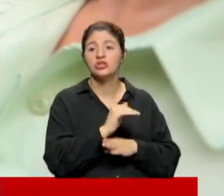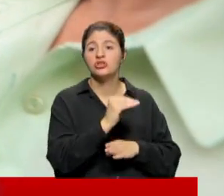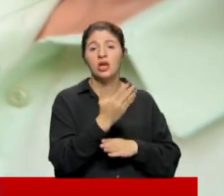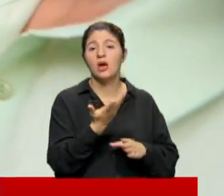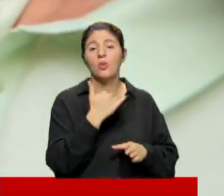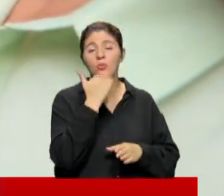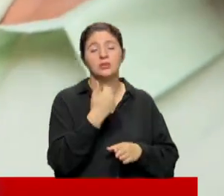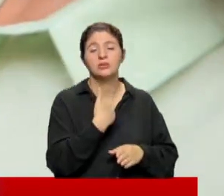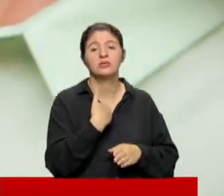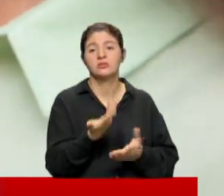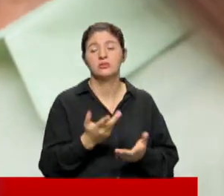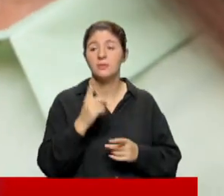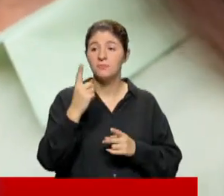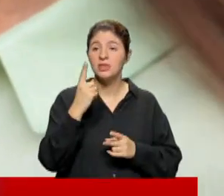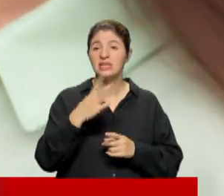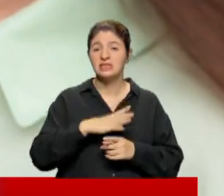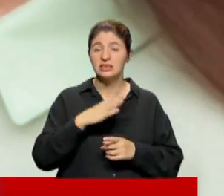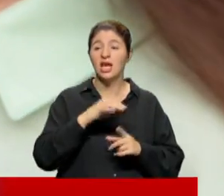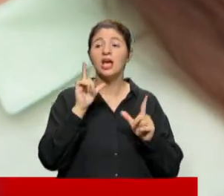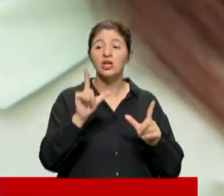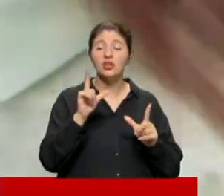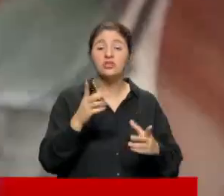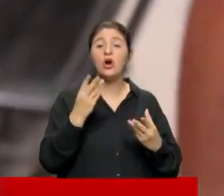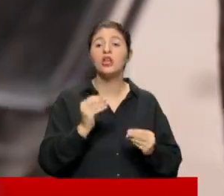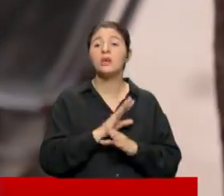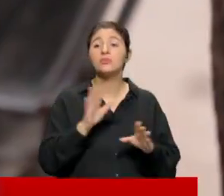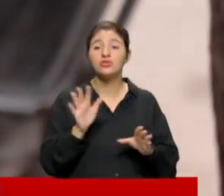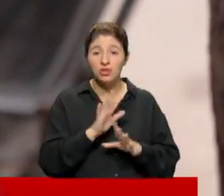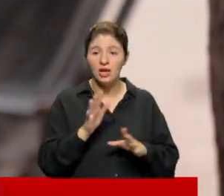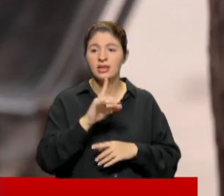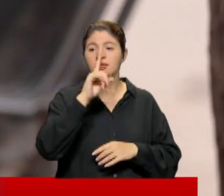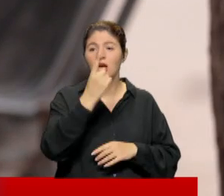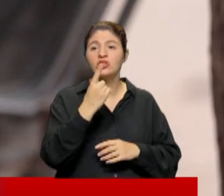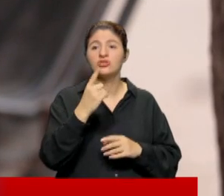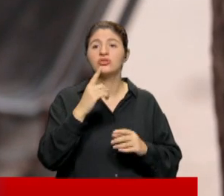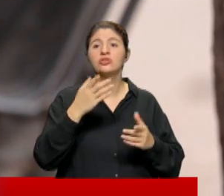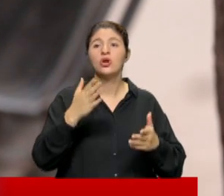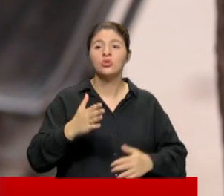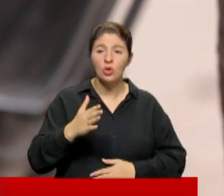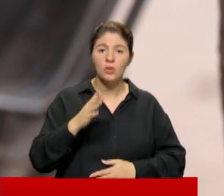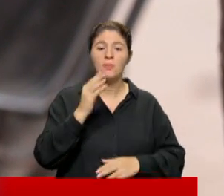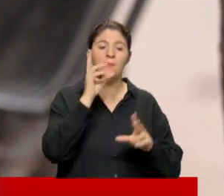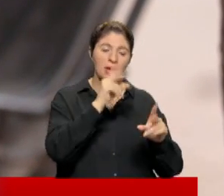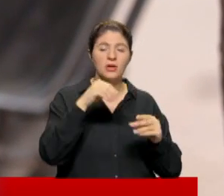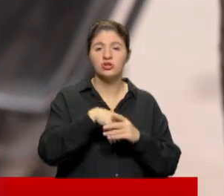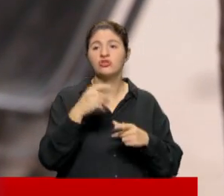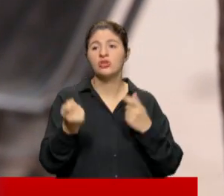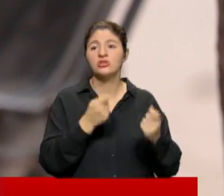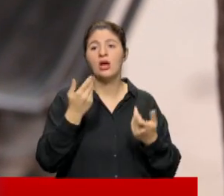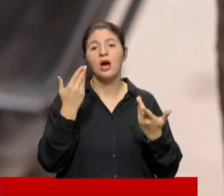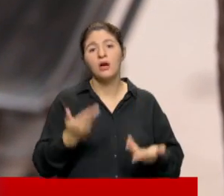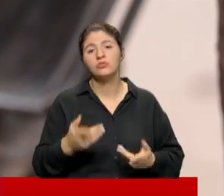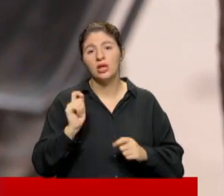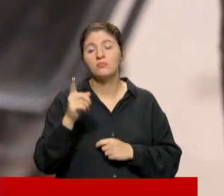yaşayamayız Biz bir arzusu ihtiyacı olamayacağını sadece Doymak ve barınmak için çalışılacağını